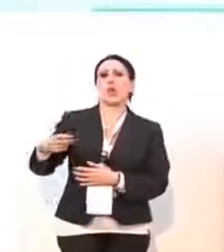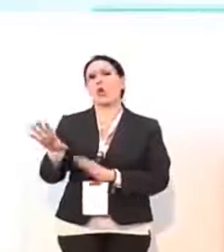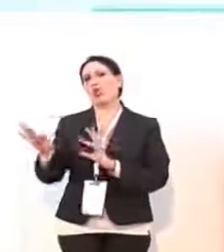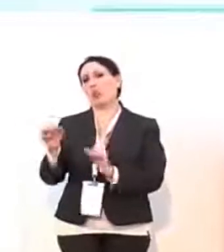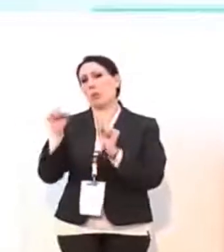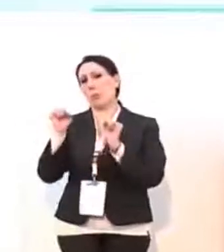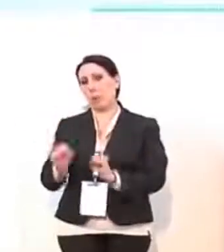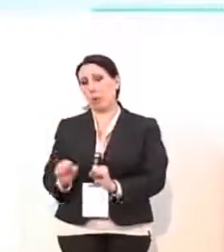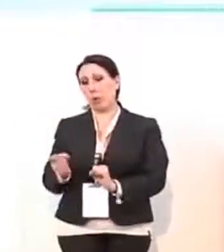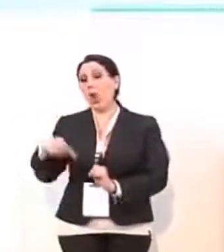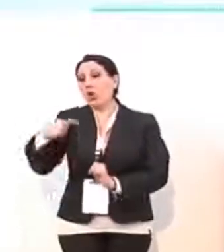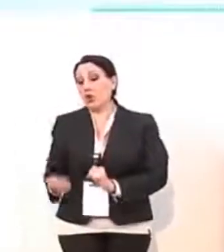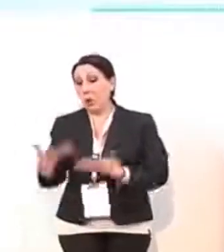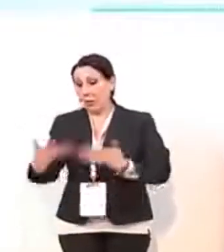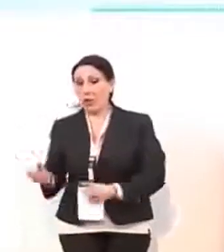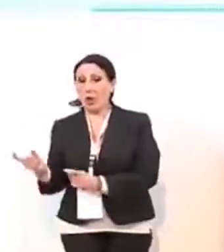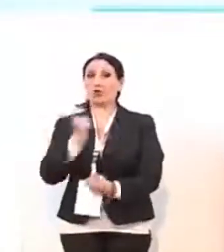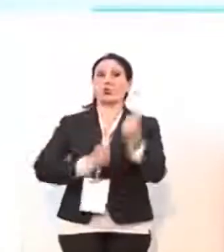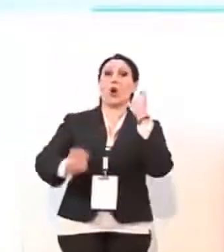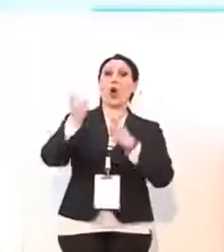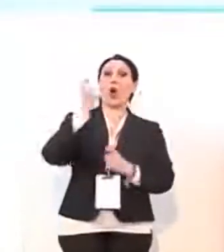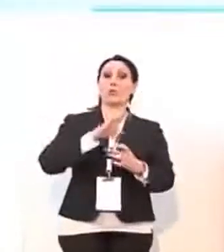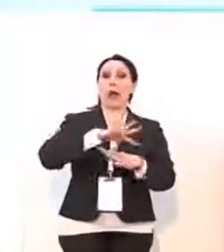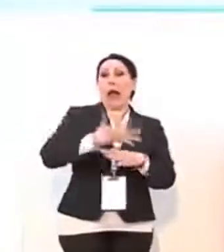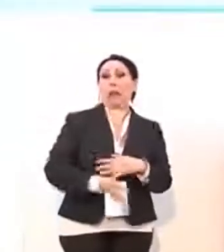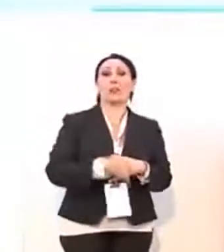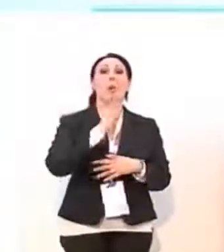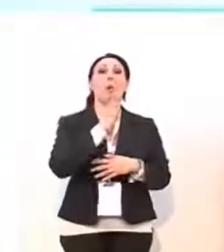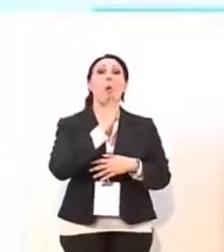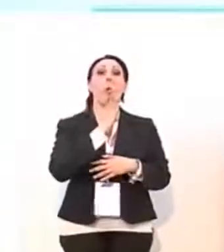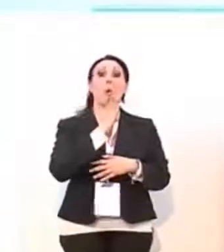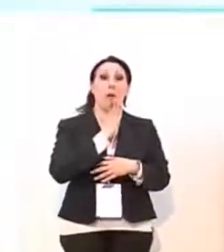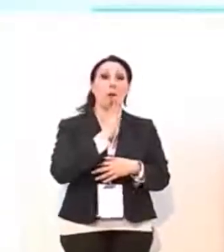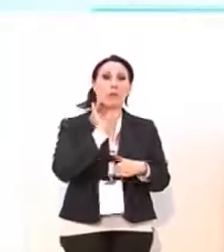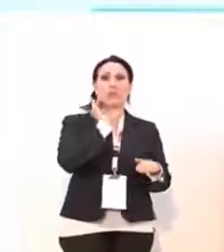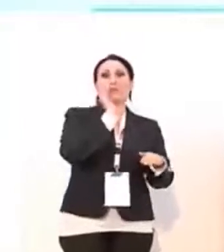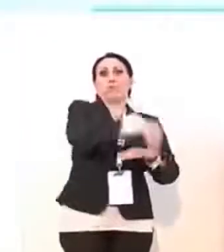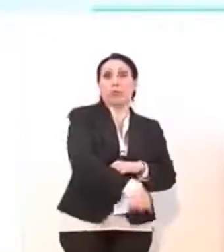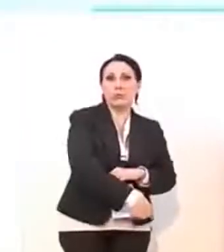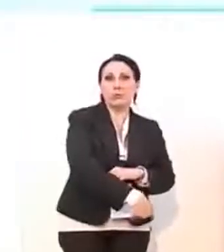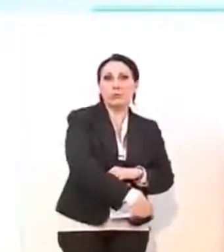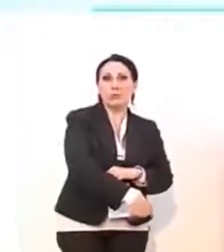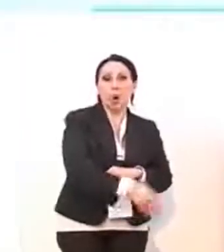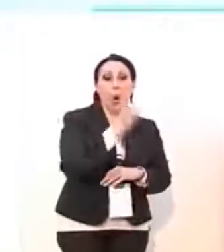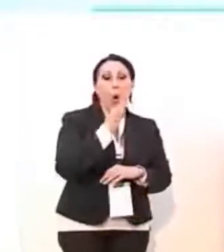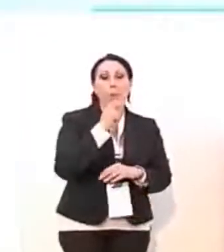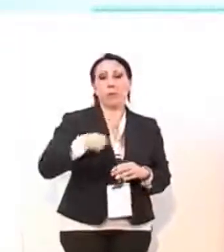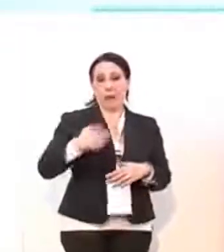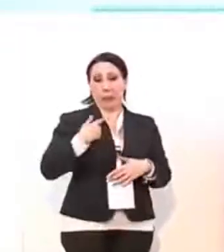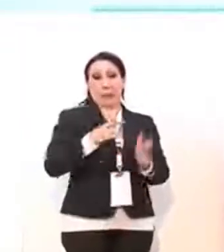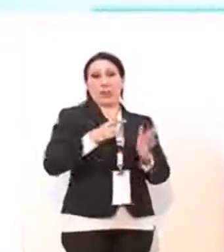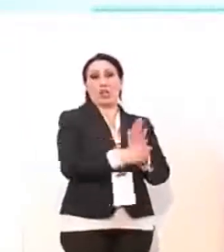torna trova gli altri che stavano dietro di lei, che magari hanno fatto carriera, o quel posto di lavoro non lo trova più perché è stata